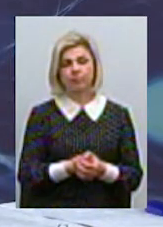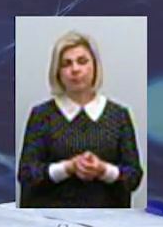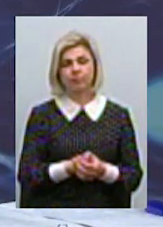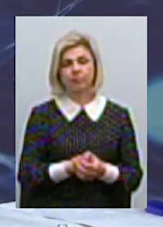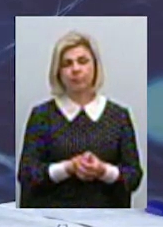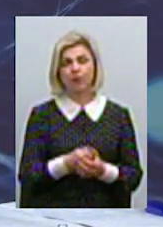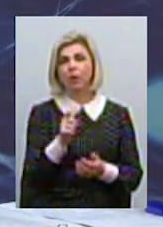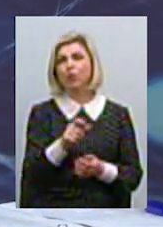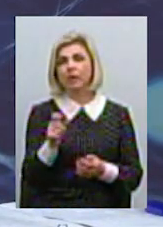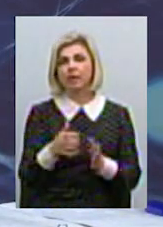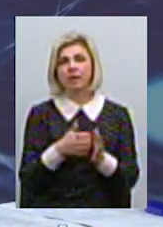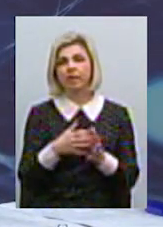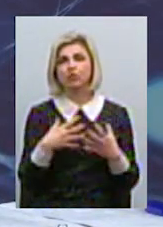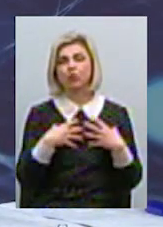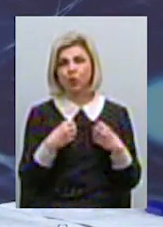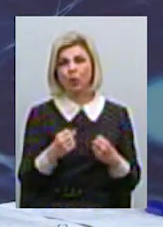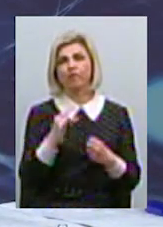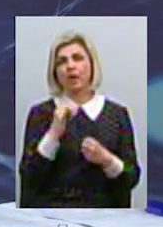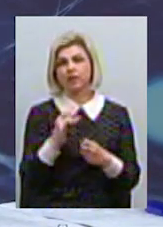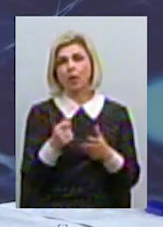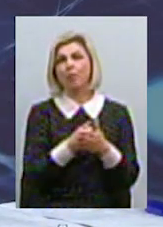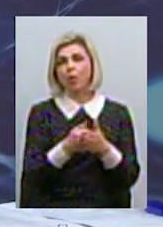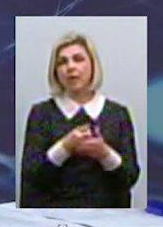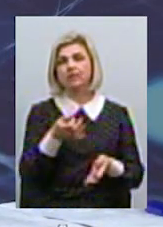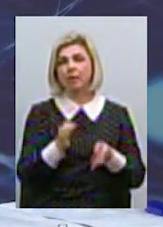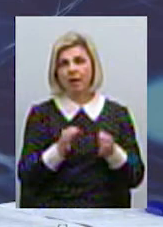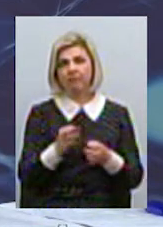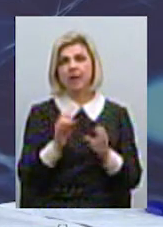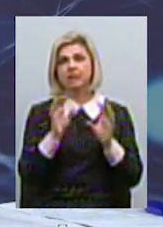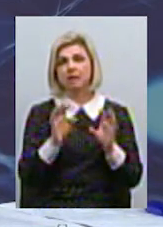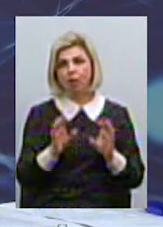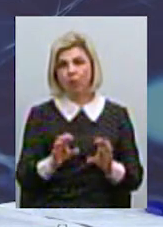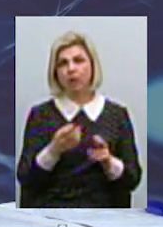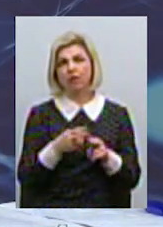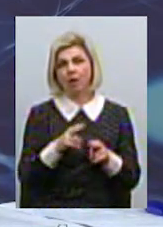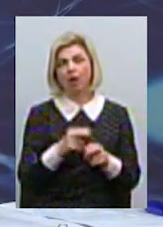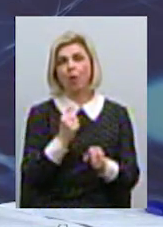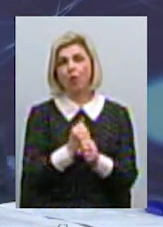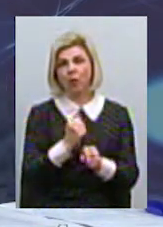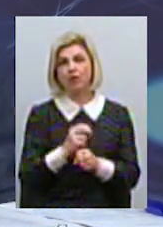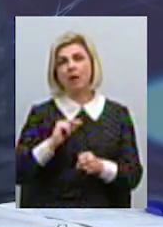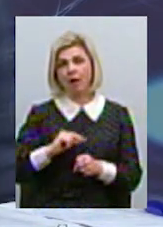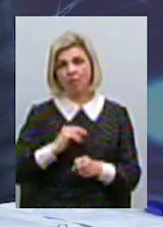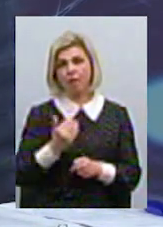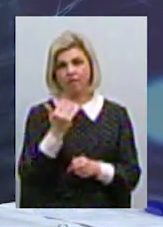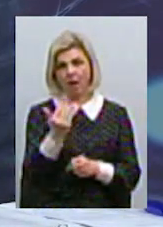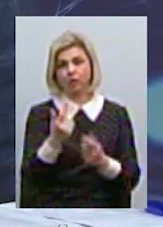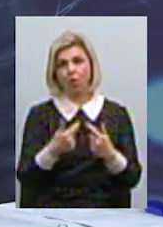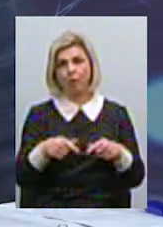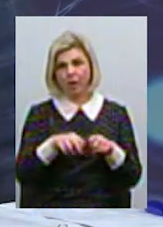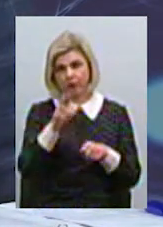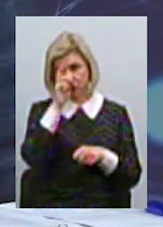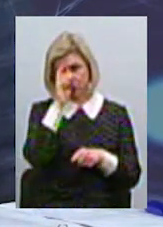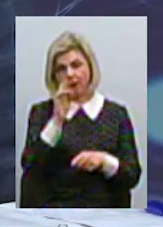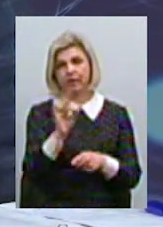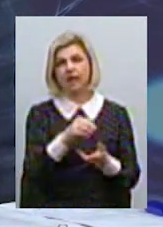ні коштів, щоб побороти несправедливість та беззаконні, які створюються працівниками вашого відомства, державні